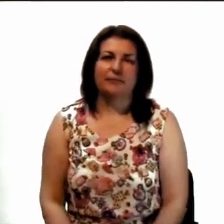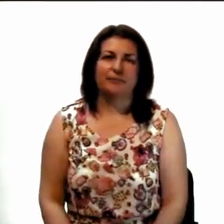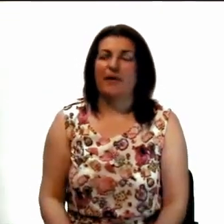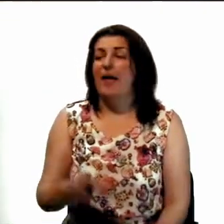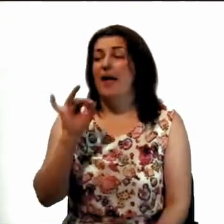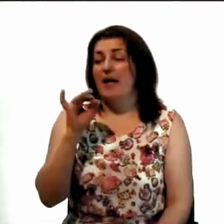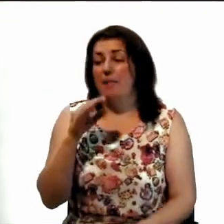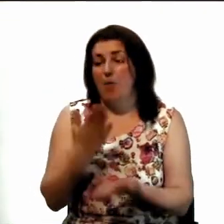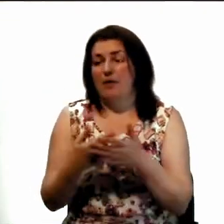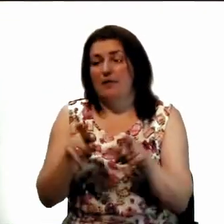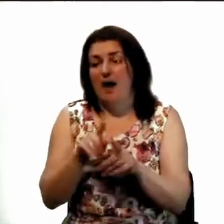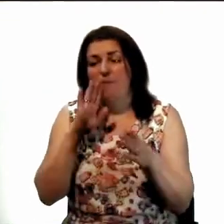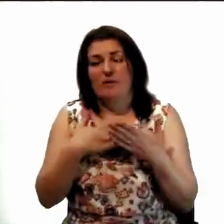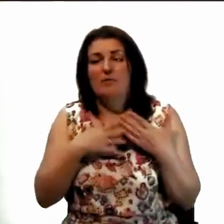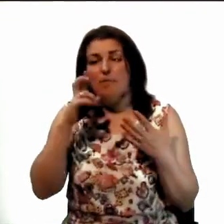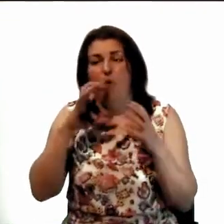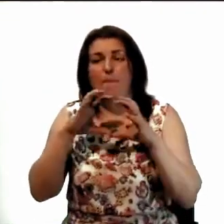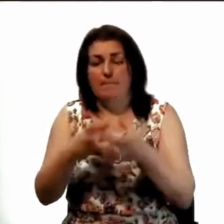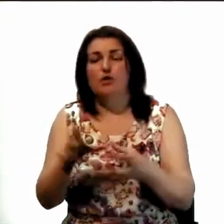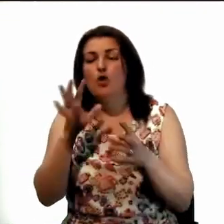Ибо так возлюбил Бог мир, что отдал